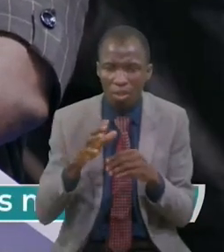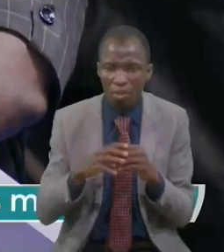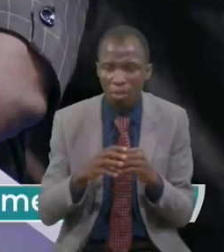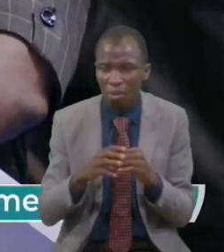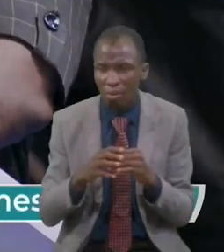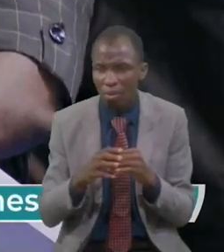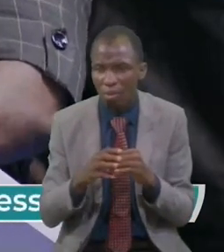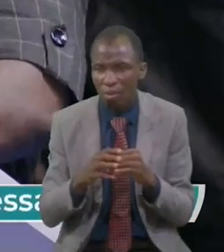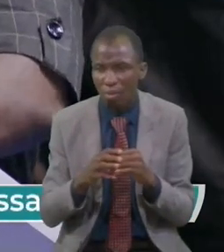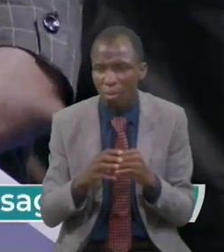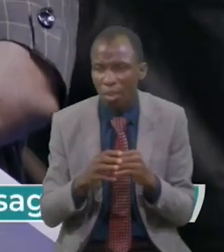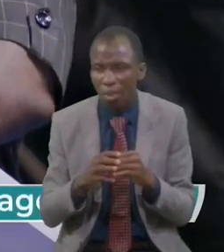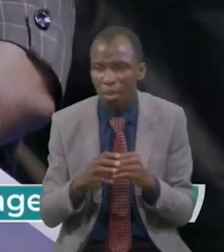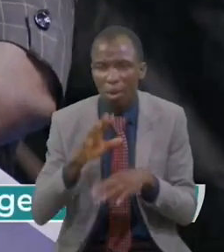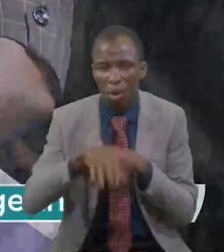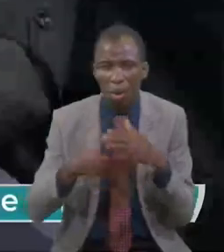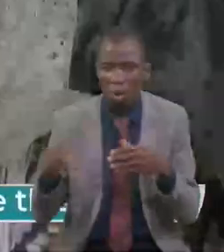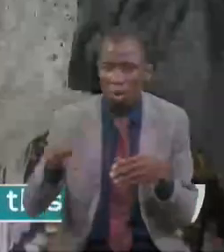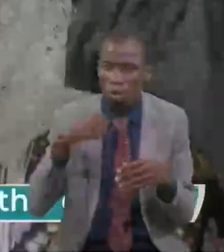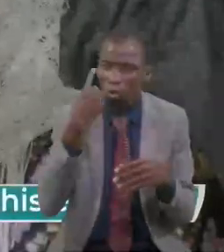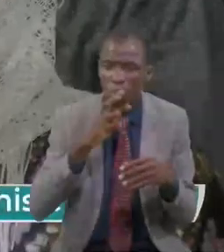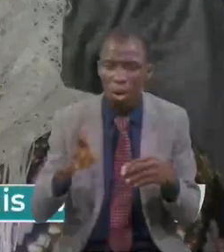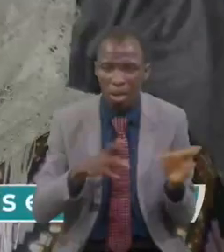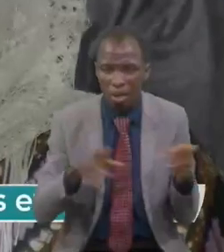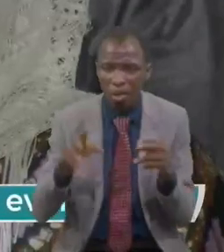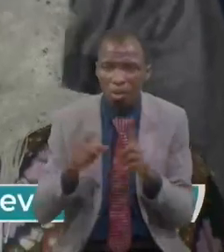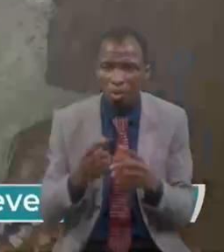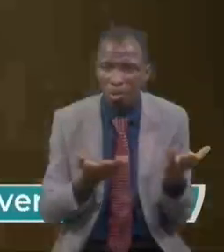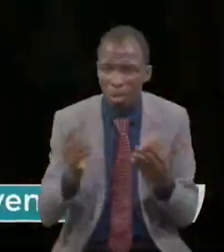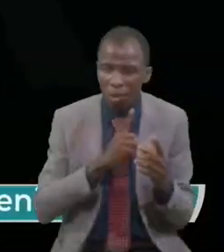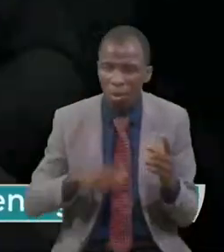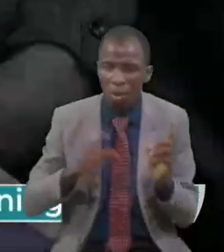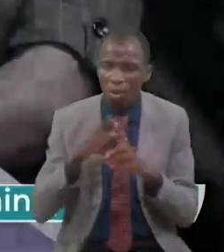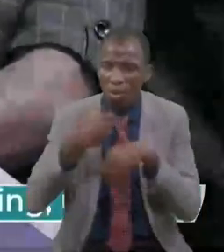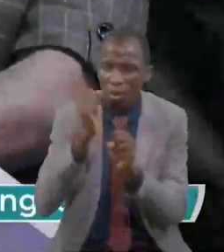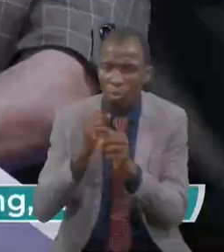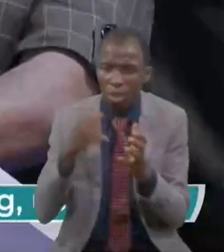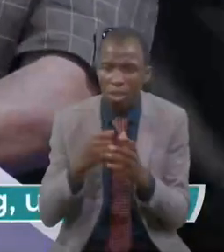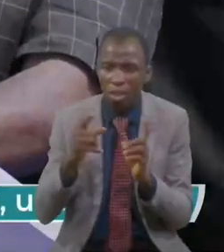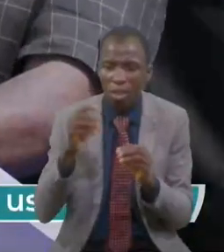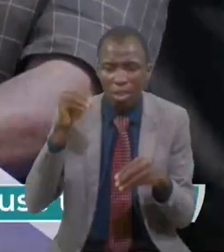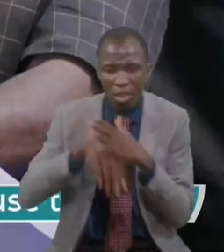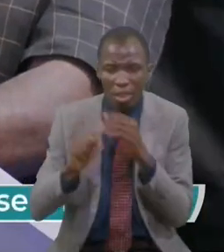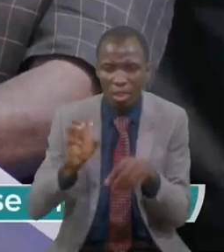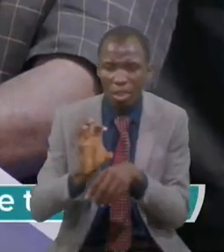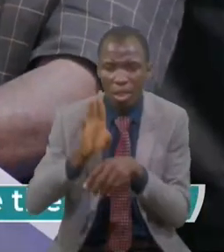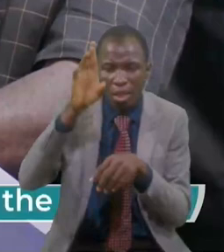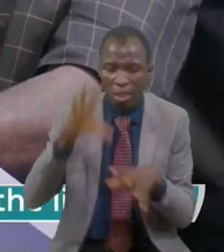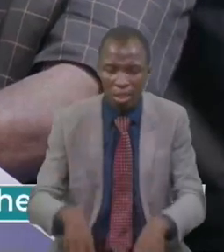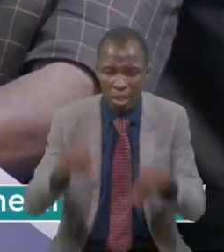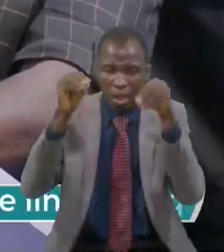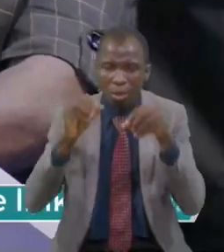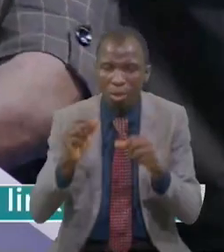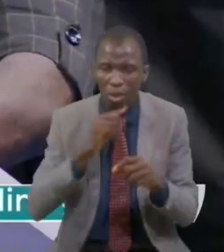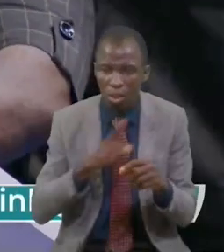des nouveaux convertis et vous autres continuez de prier parce que le